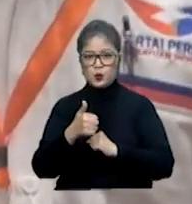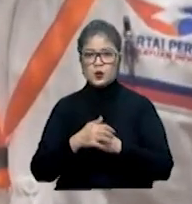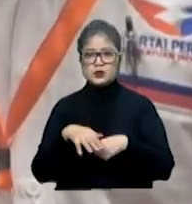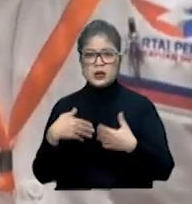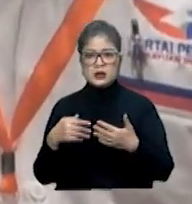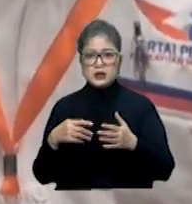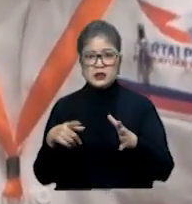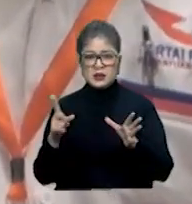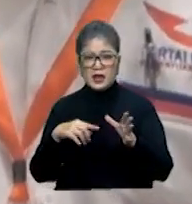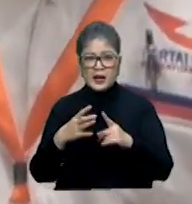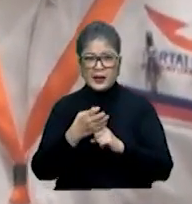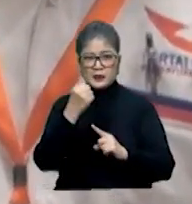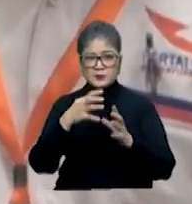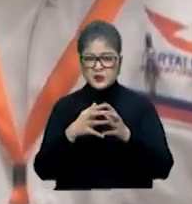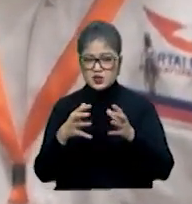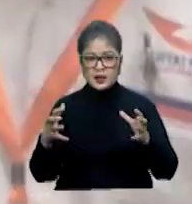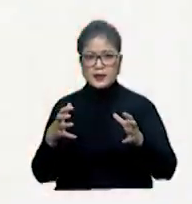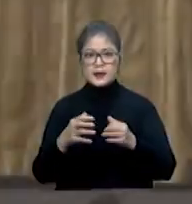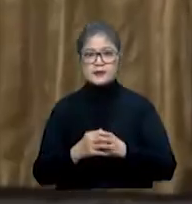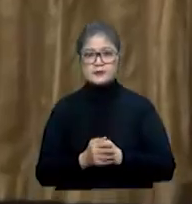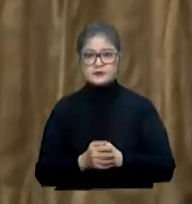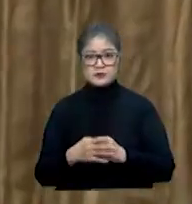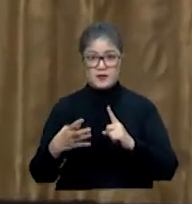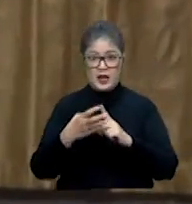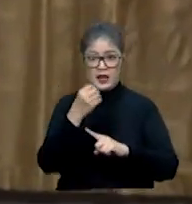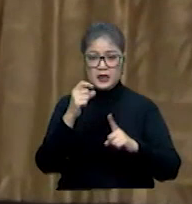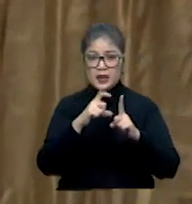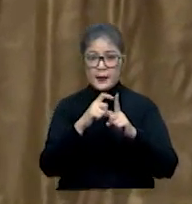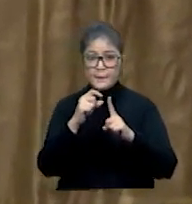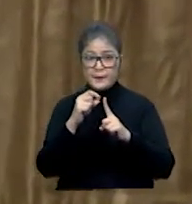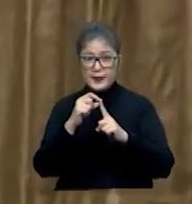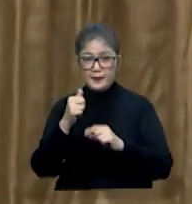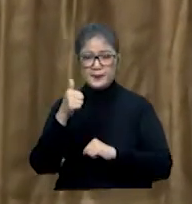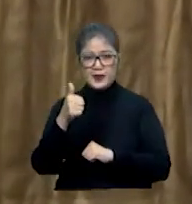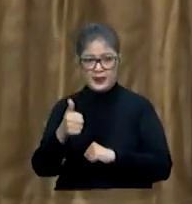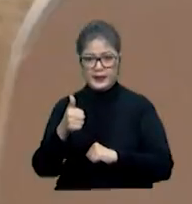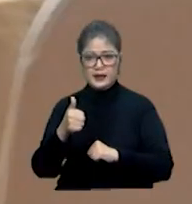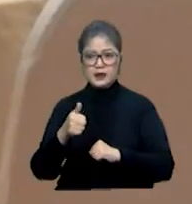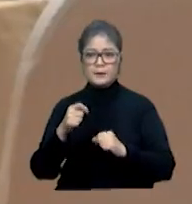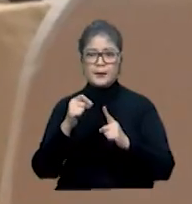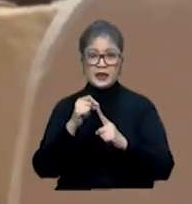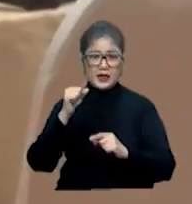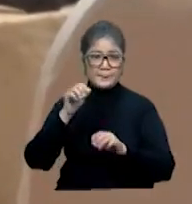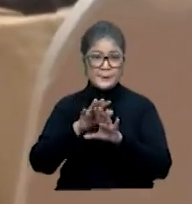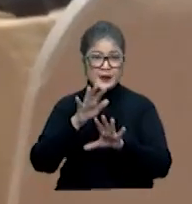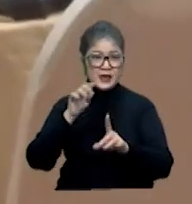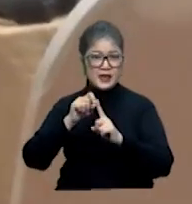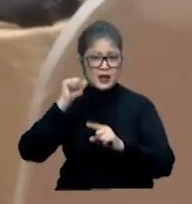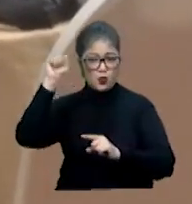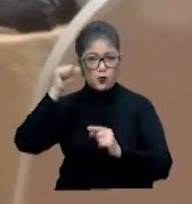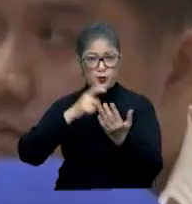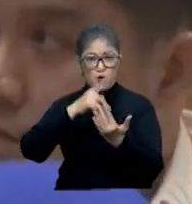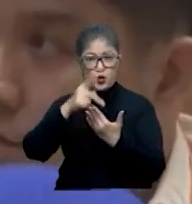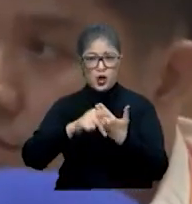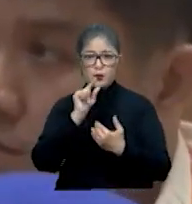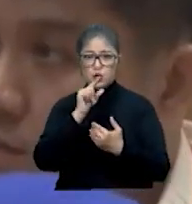yang ditargetkan oleh DPP. Sementara itu, Partai Perindo memaksimalkan program partai untuk meraih suara